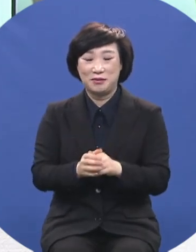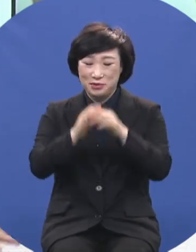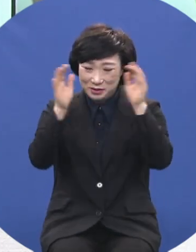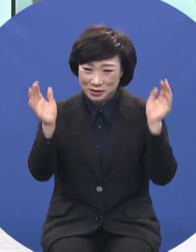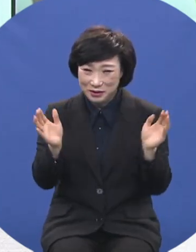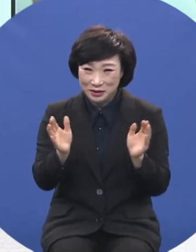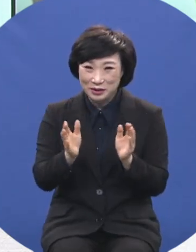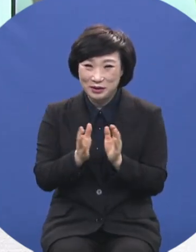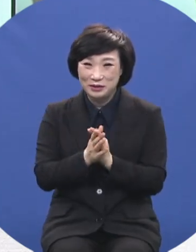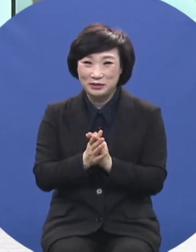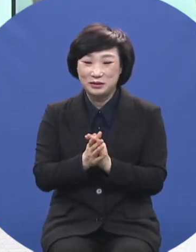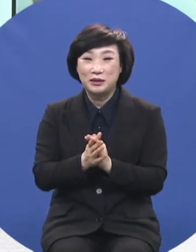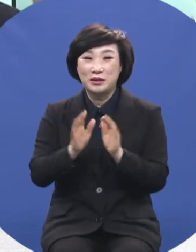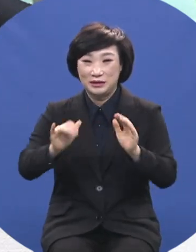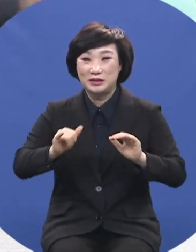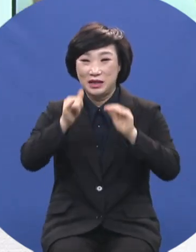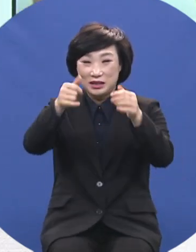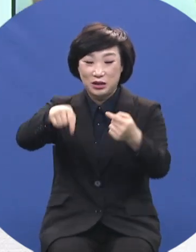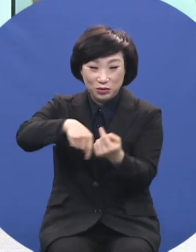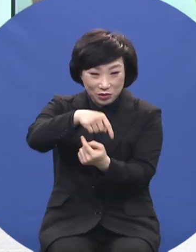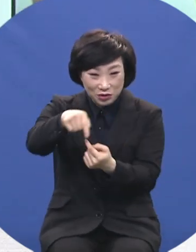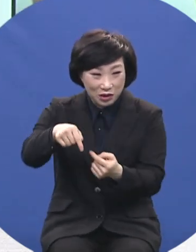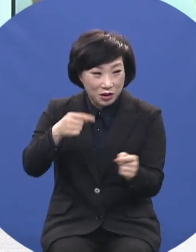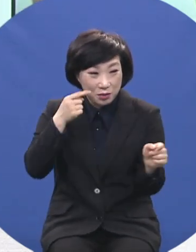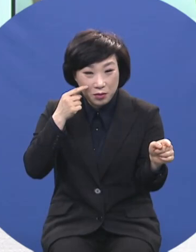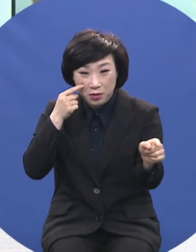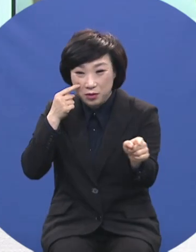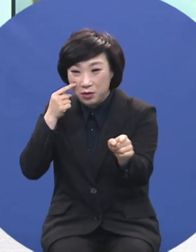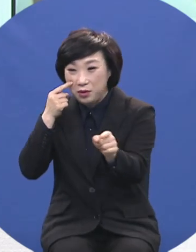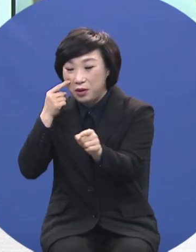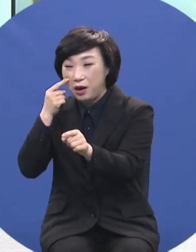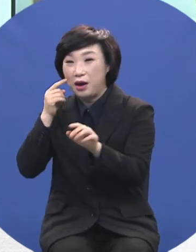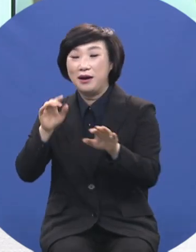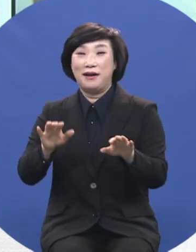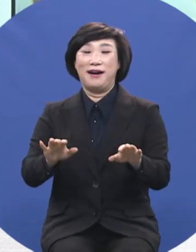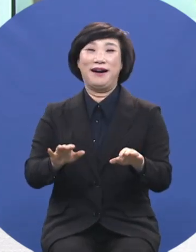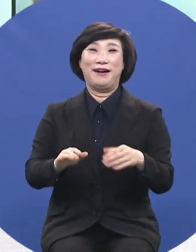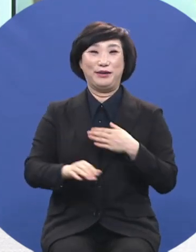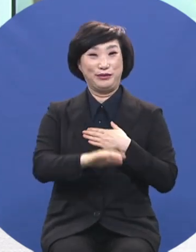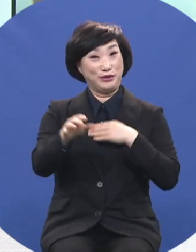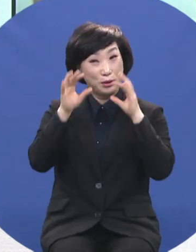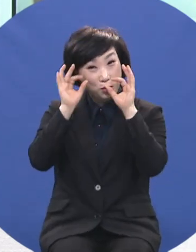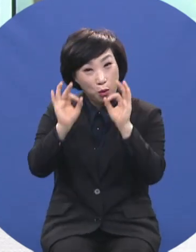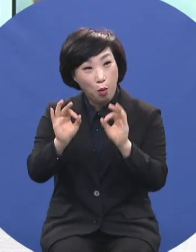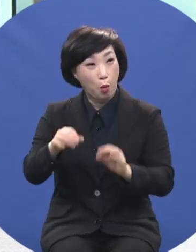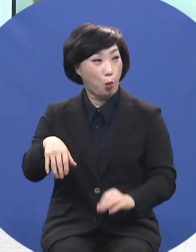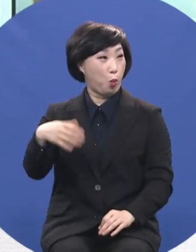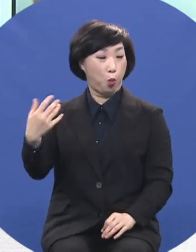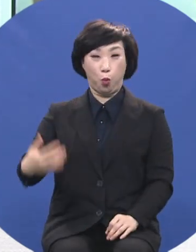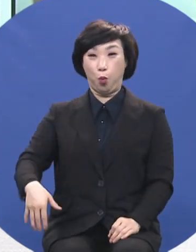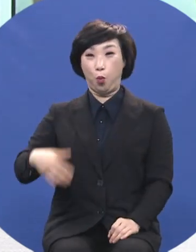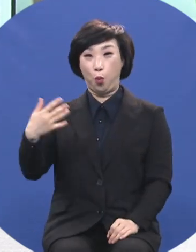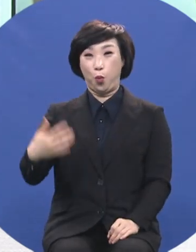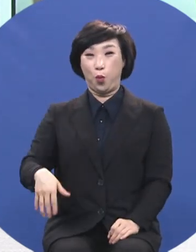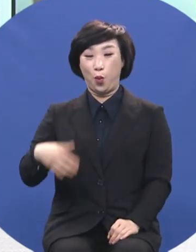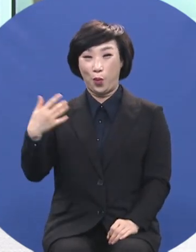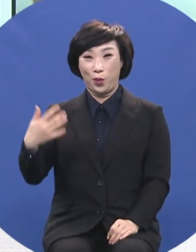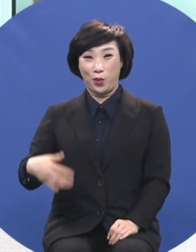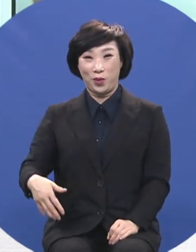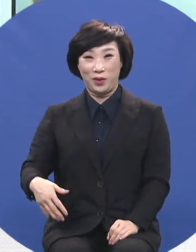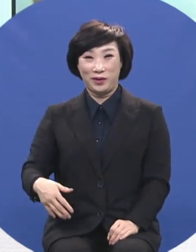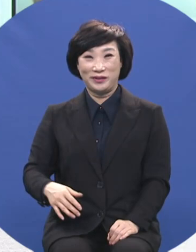어우러져 세상이 움직여가는 모습을 바라볼 때 아주 우리가 볼 때 웅장한